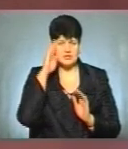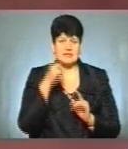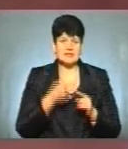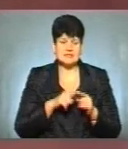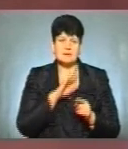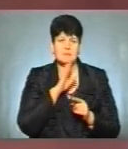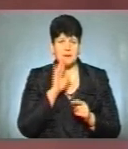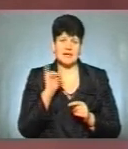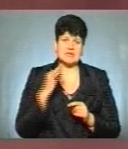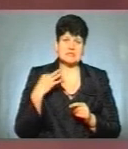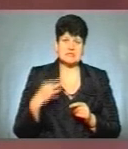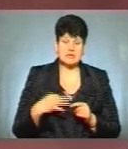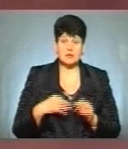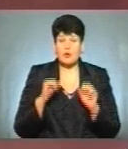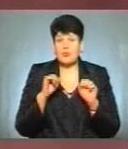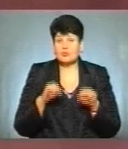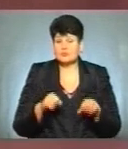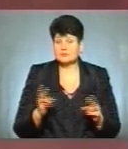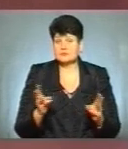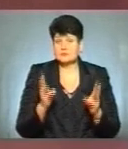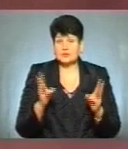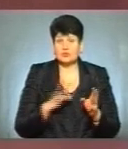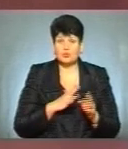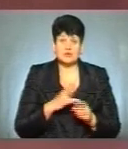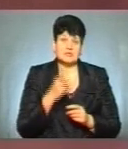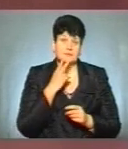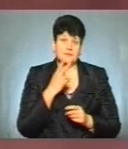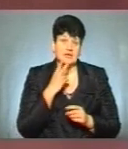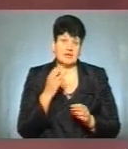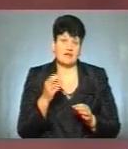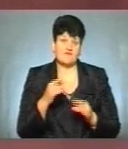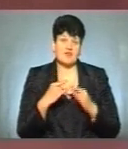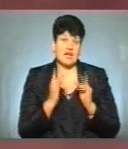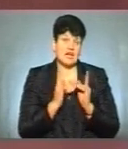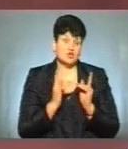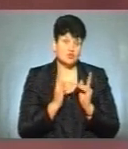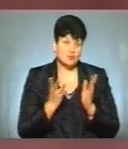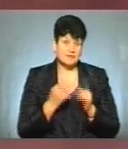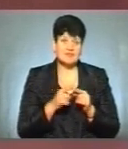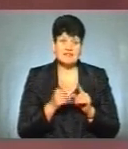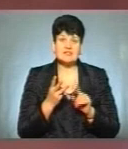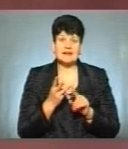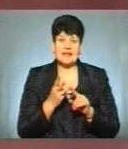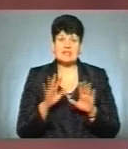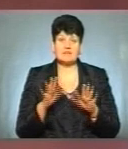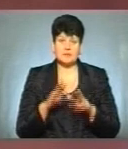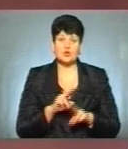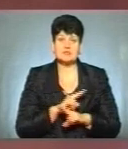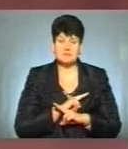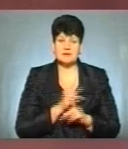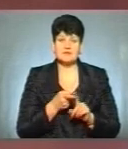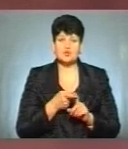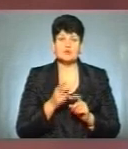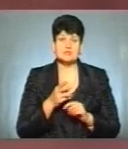Ярослав Скалецький. За його словами, ймовірна причина пожежі – паління в ліжку. Зазначу, це третій випадок смерті